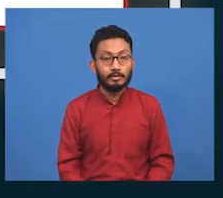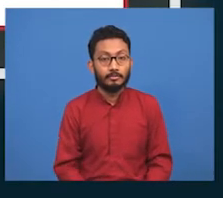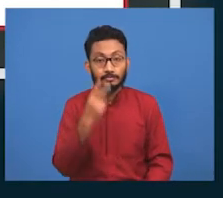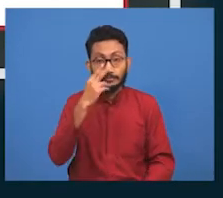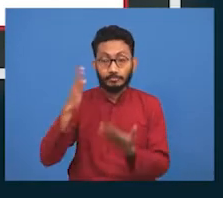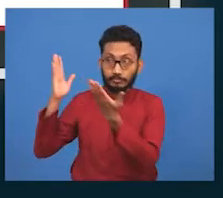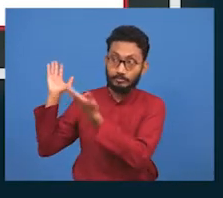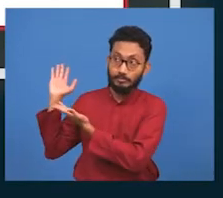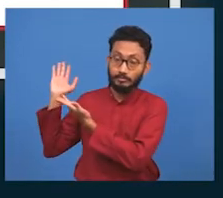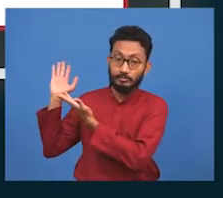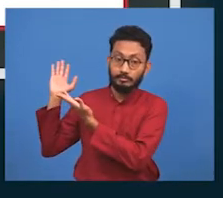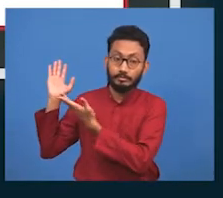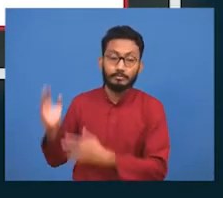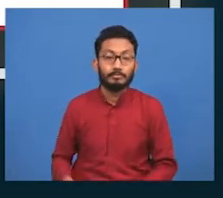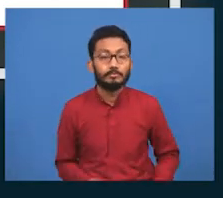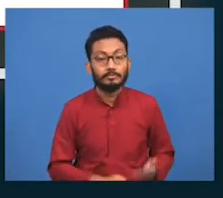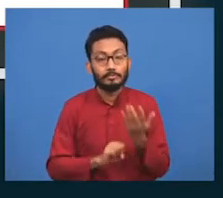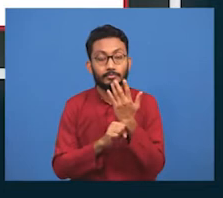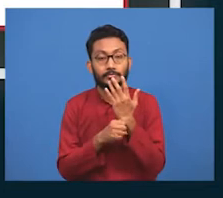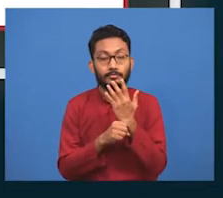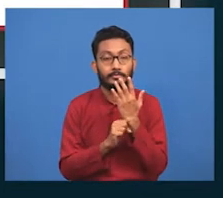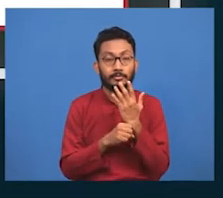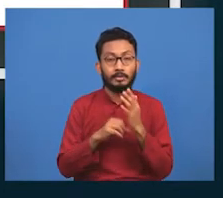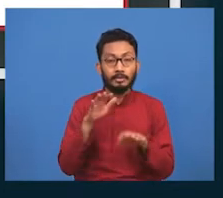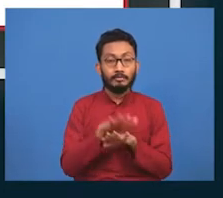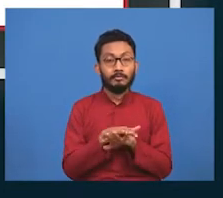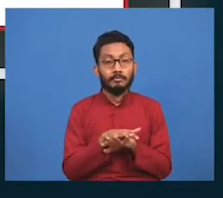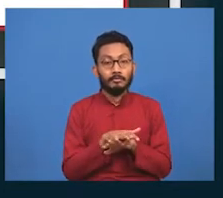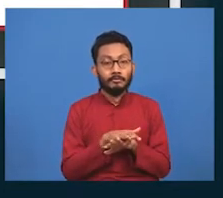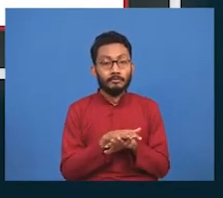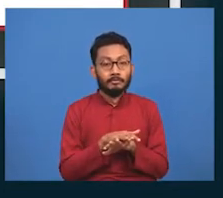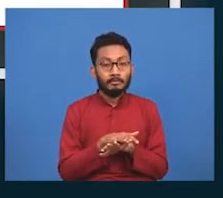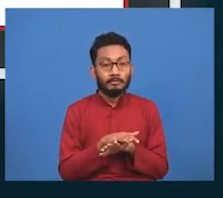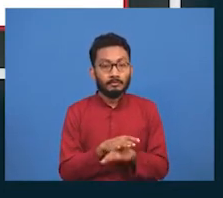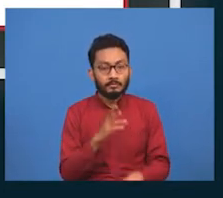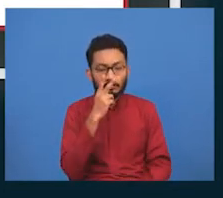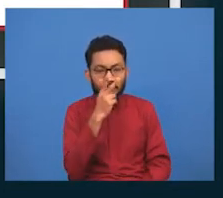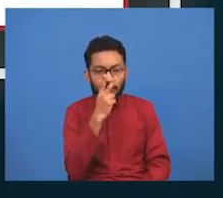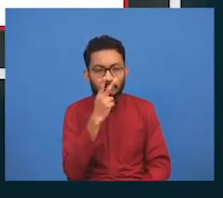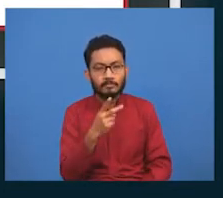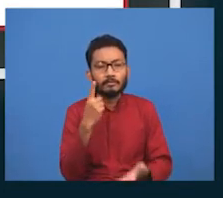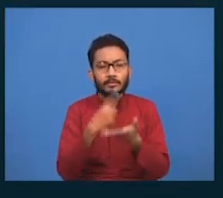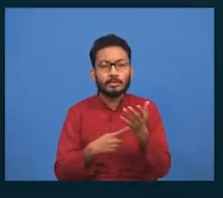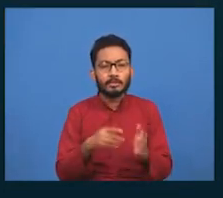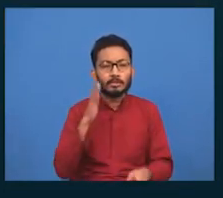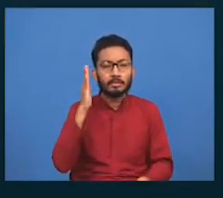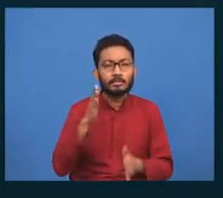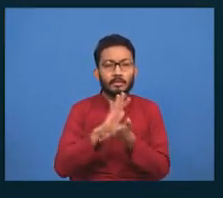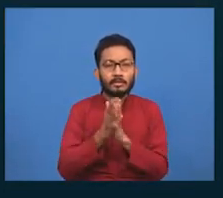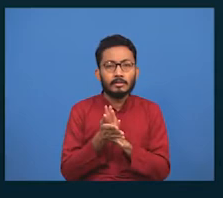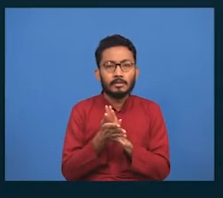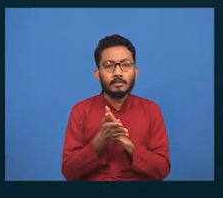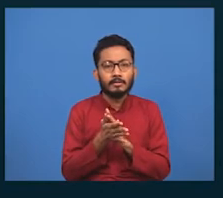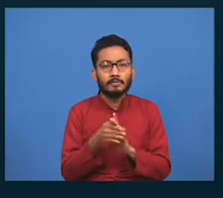berdasarkan sumber di atas, ramalkan apakah yang berlaku kepada masyarakat Islam pada masa yang